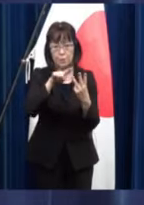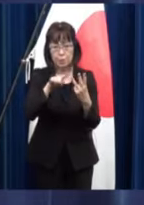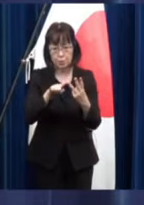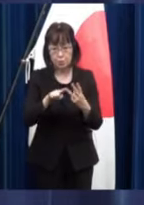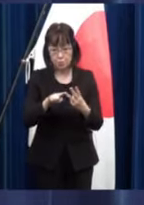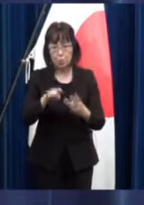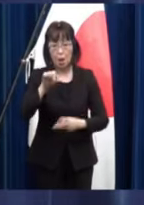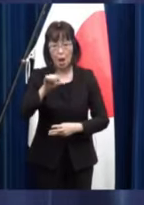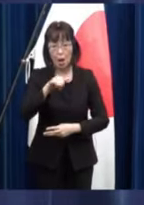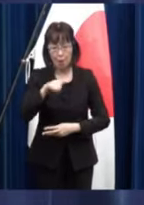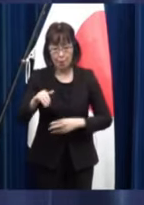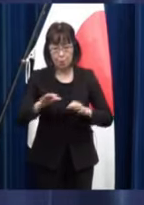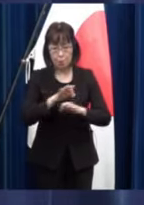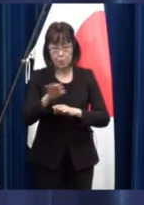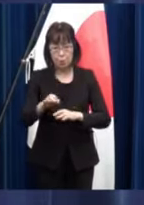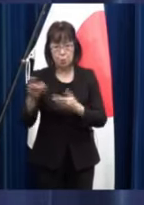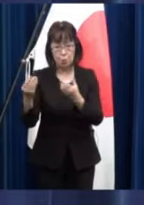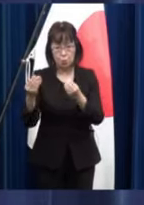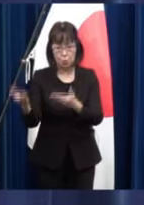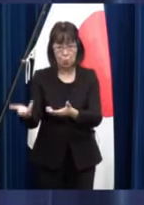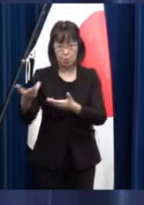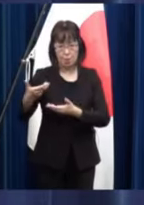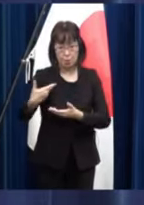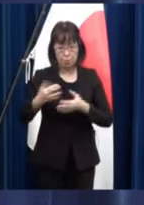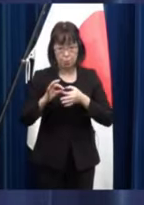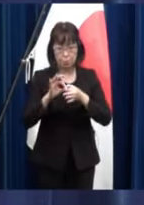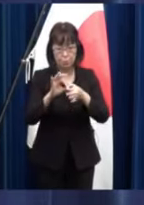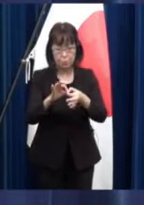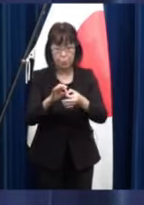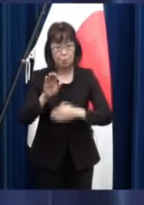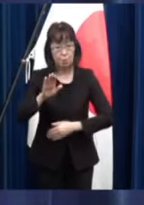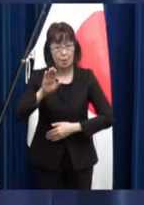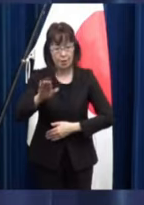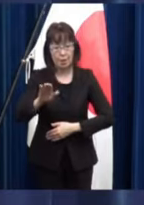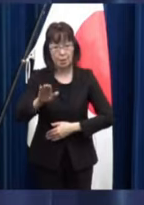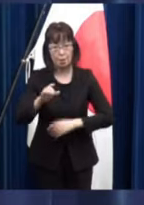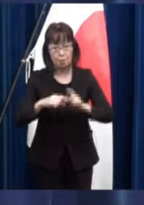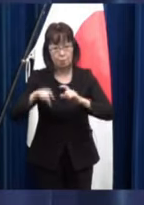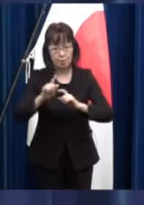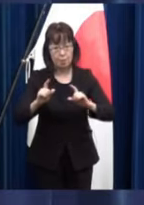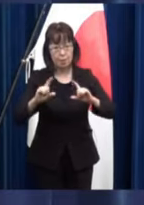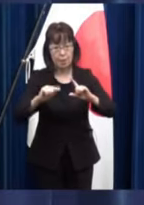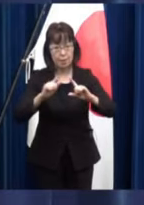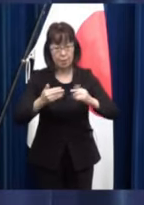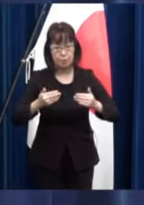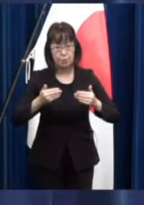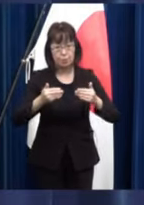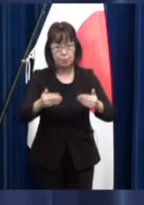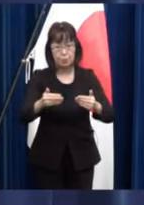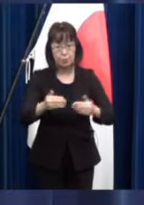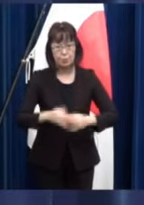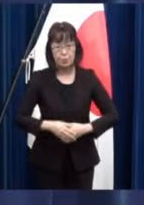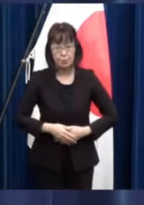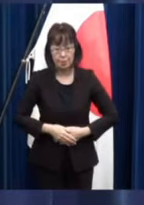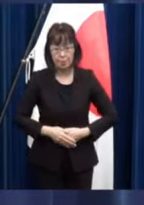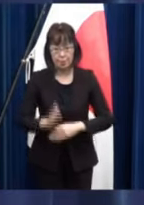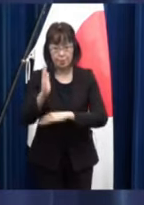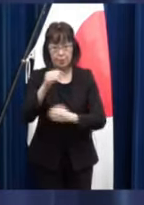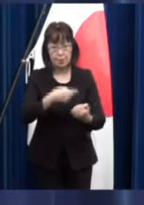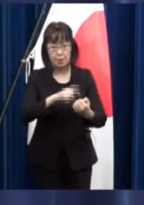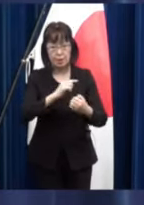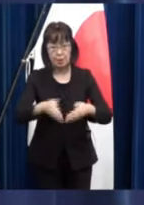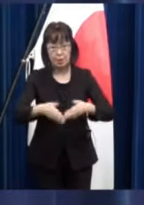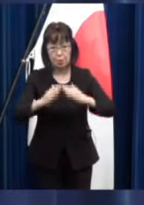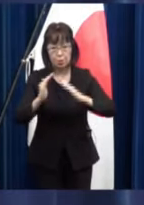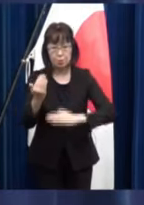クスを継承して、今後とも一層の改革を進めてまいります。政権発足前